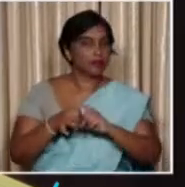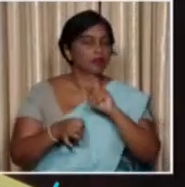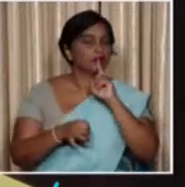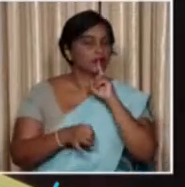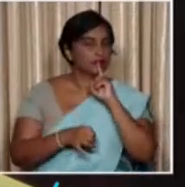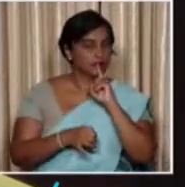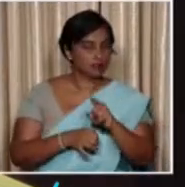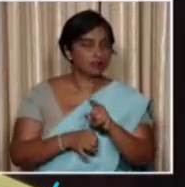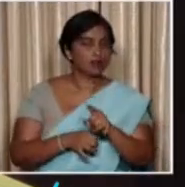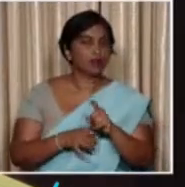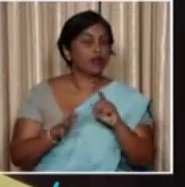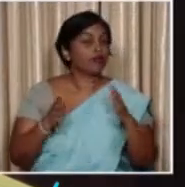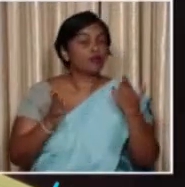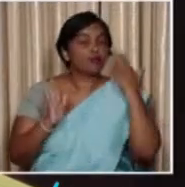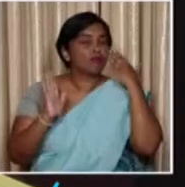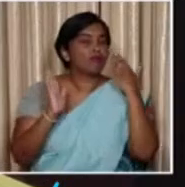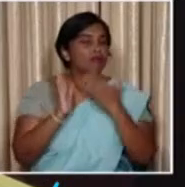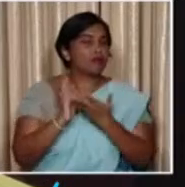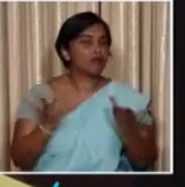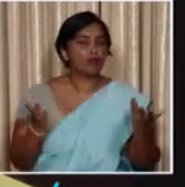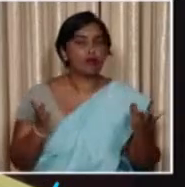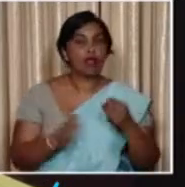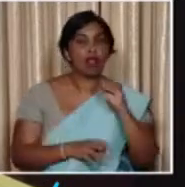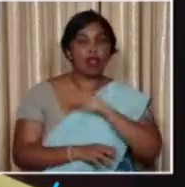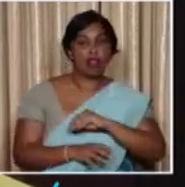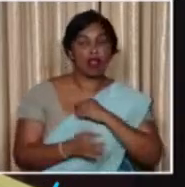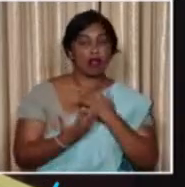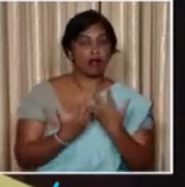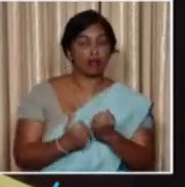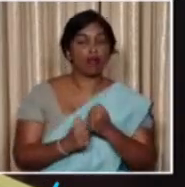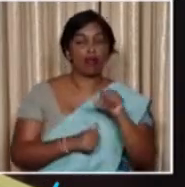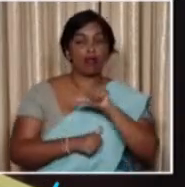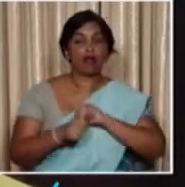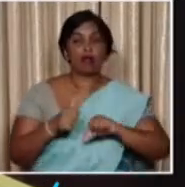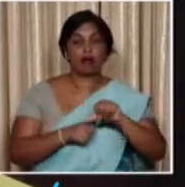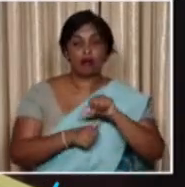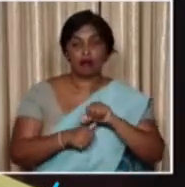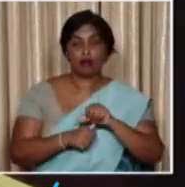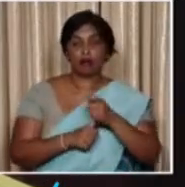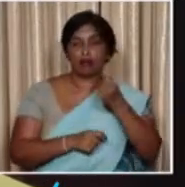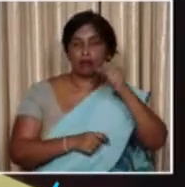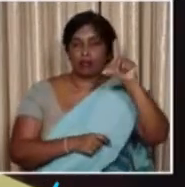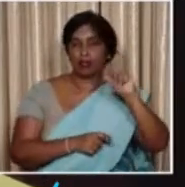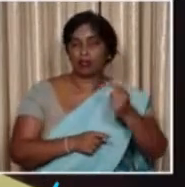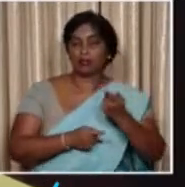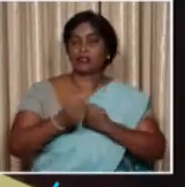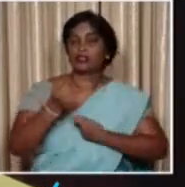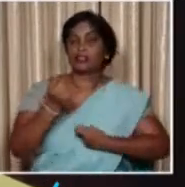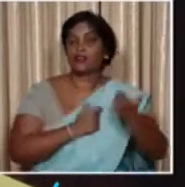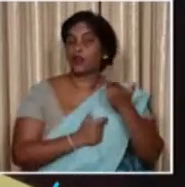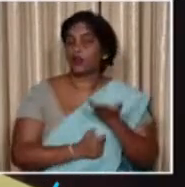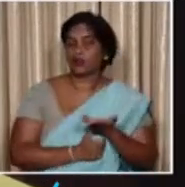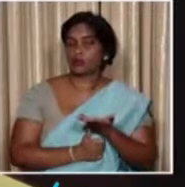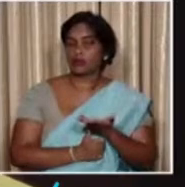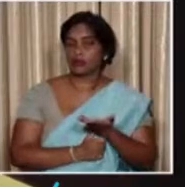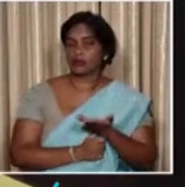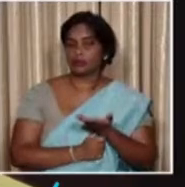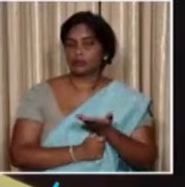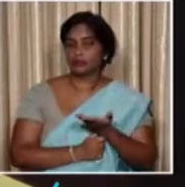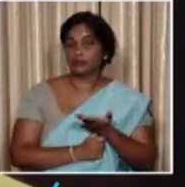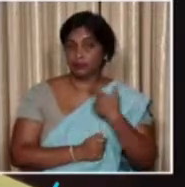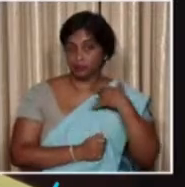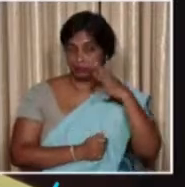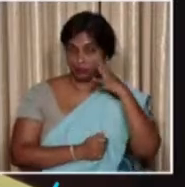තමයි, මොන පදනමක් මතද ලාභ ලබන ආයතන තුට්ටු දෙකට සිල්ලරයට විකුණන්න හදන්නේ?